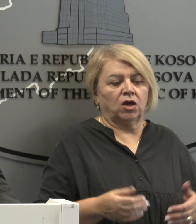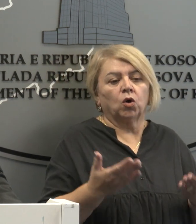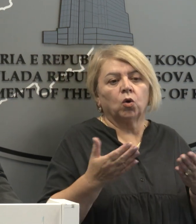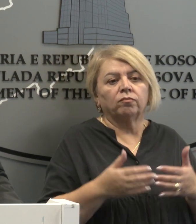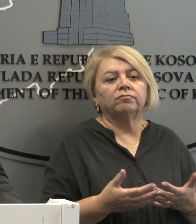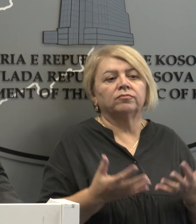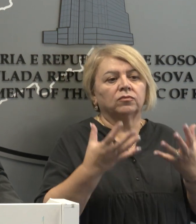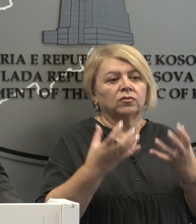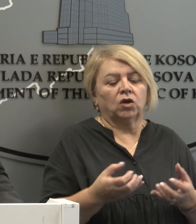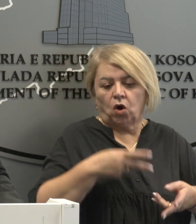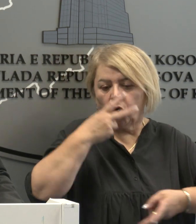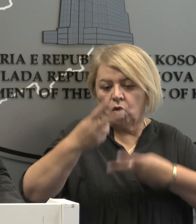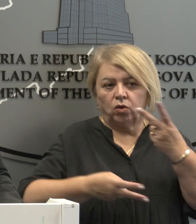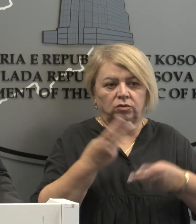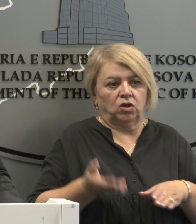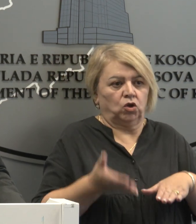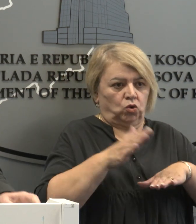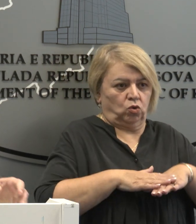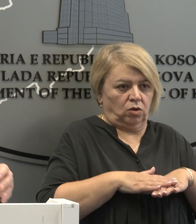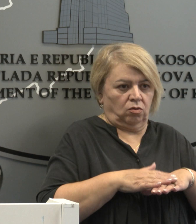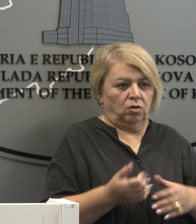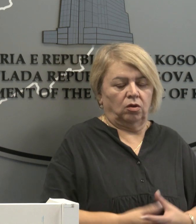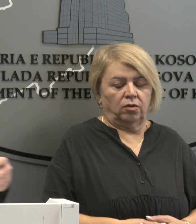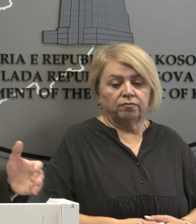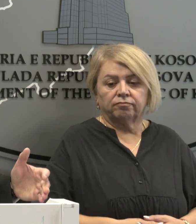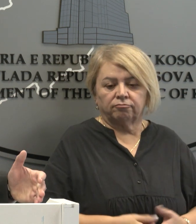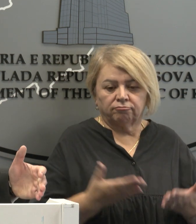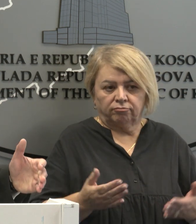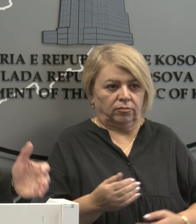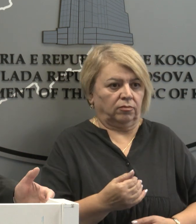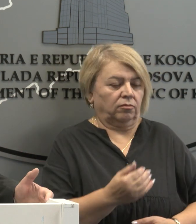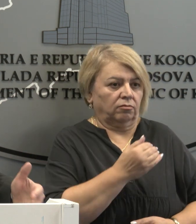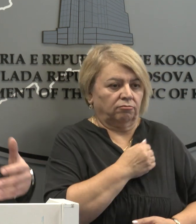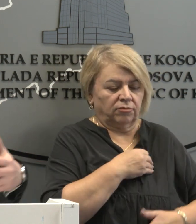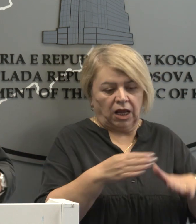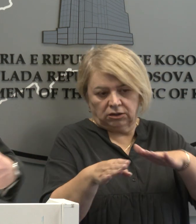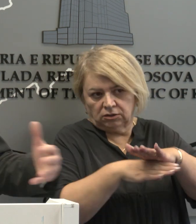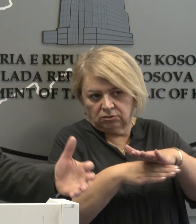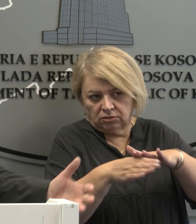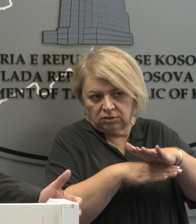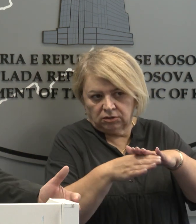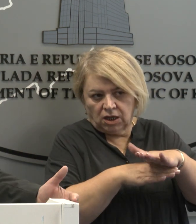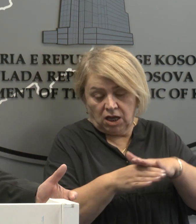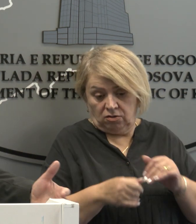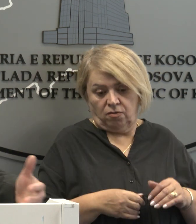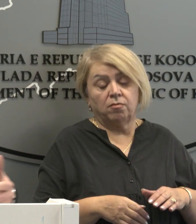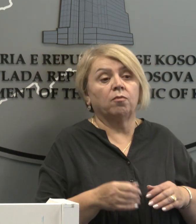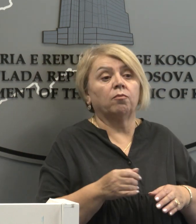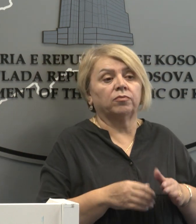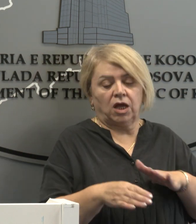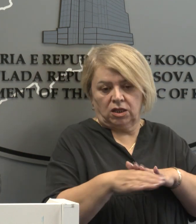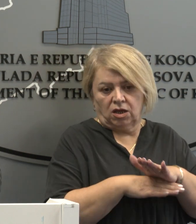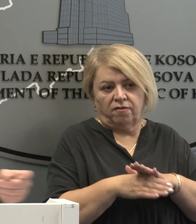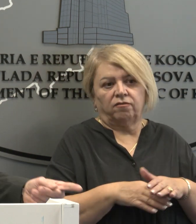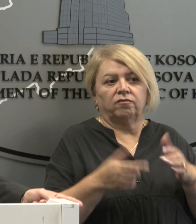kufizimi te kontrolli i shtuar. Derisa të na vinë skanerët. Në momentin kur të na vinë skanerët, atëherë